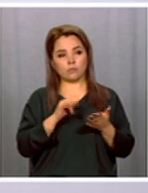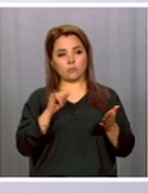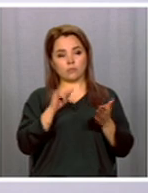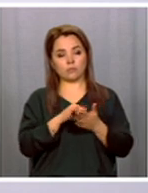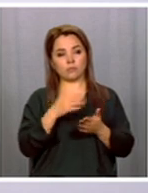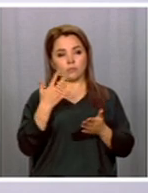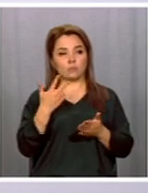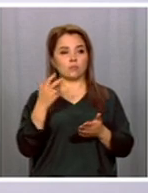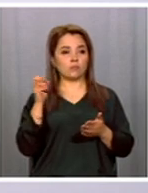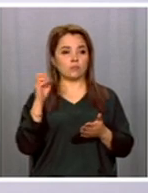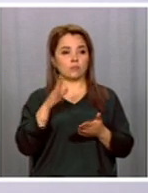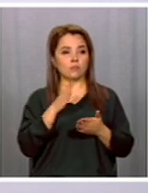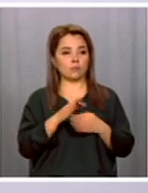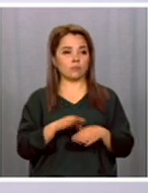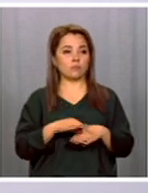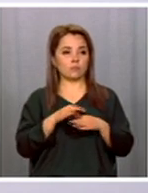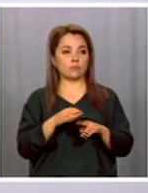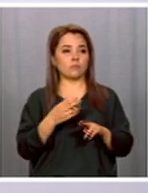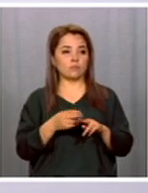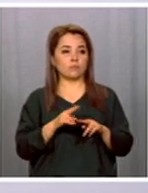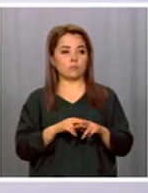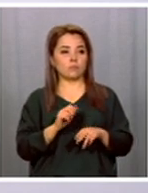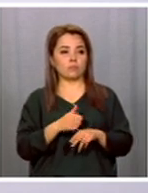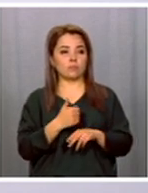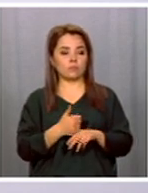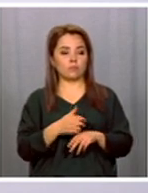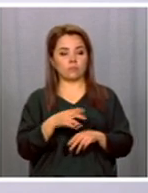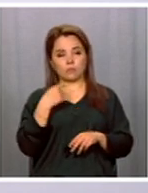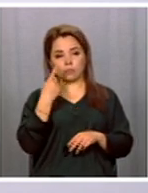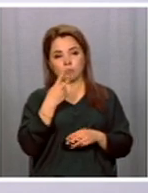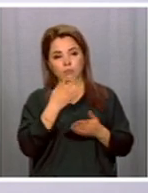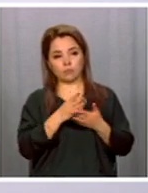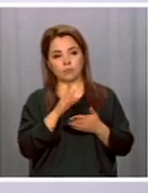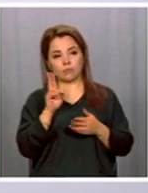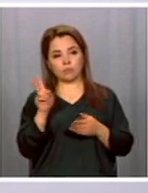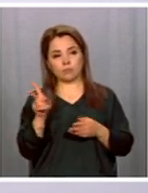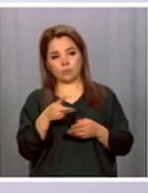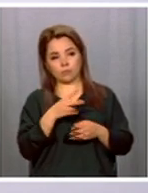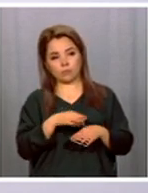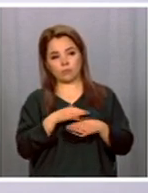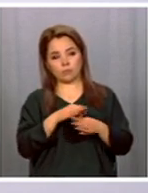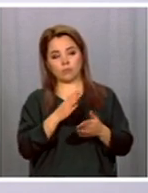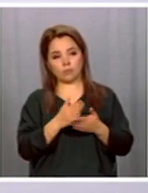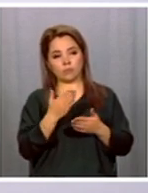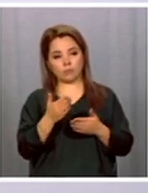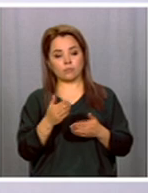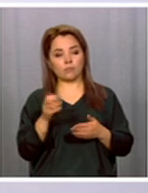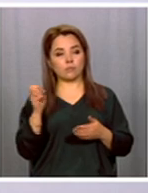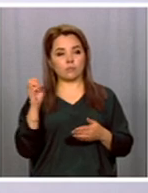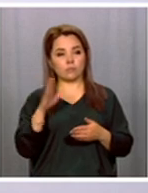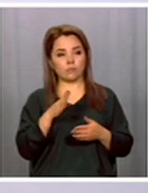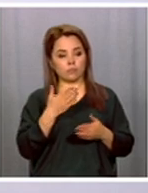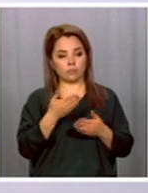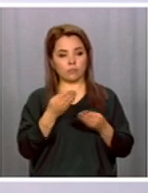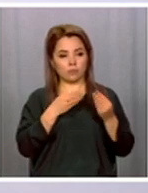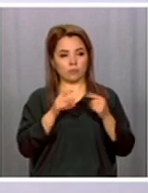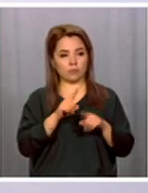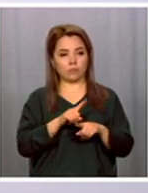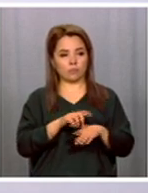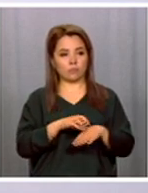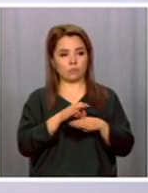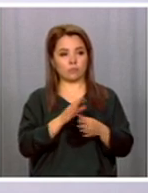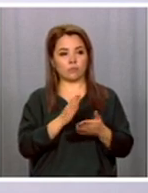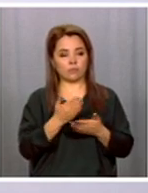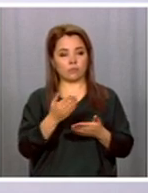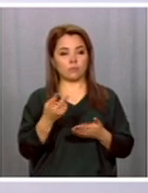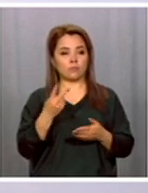сәулені жібереміз. Бірінші сәулеміз біздің бас оптикалық оське параллель кетеді, және ол шағылатта фокус арқылы өтеді. Екіншісі